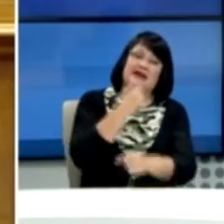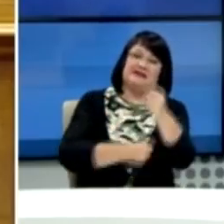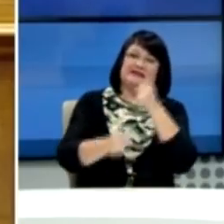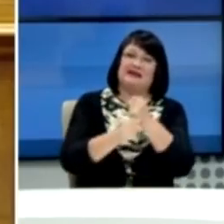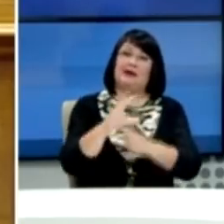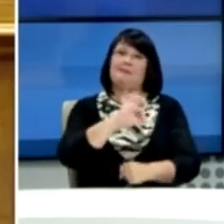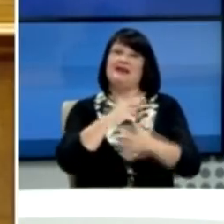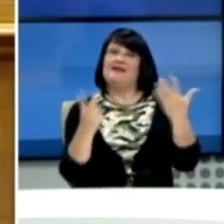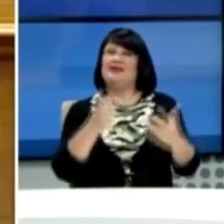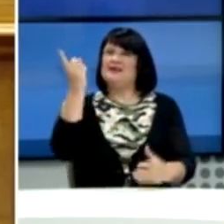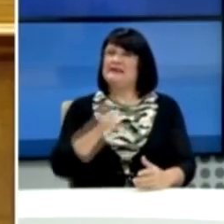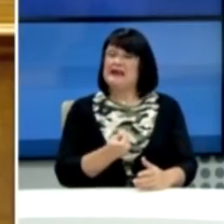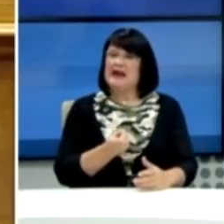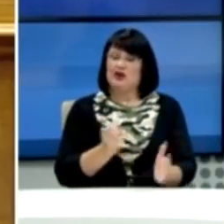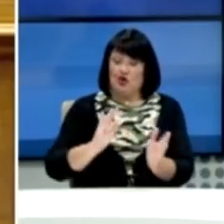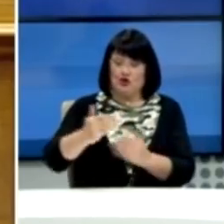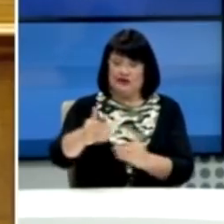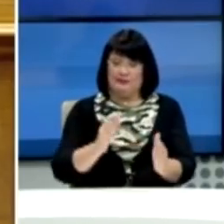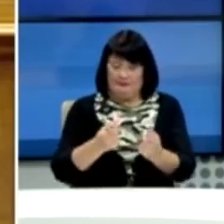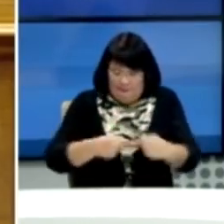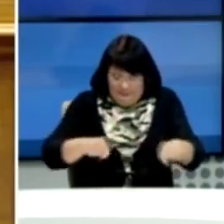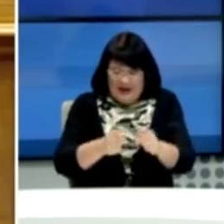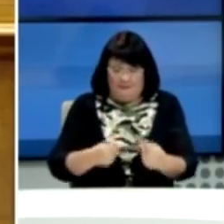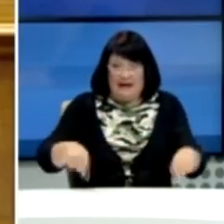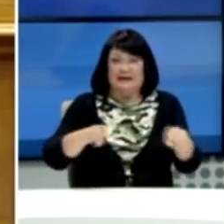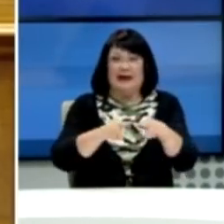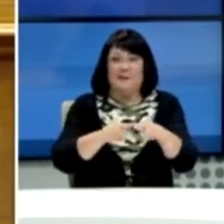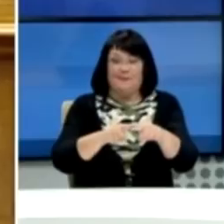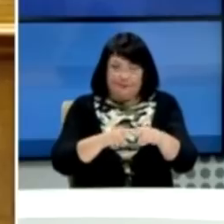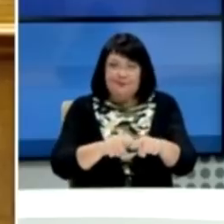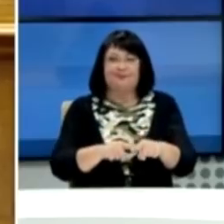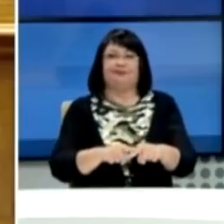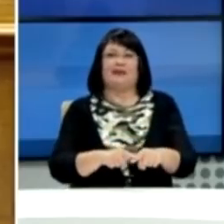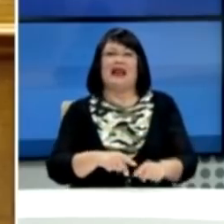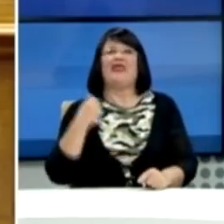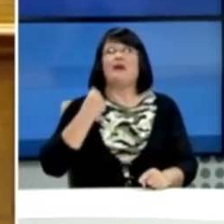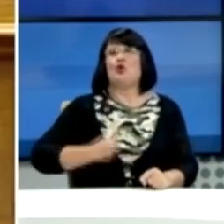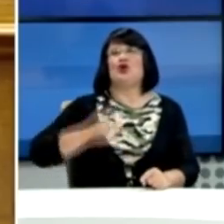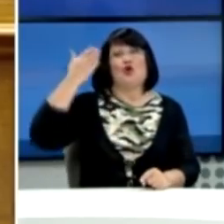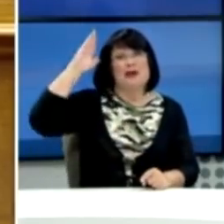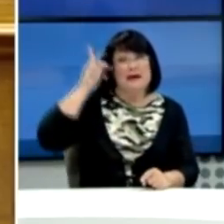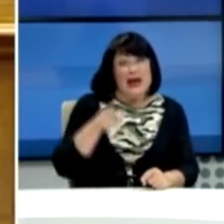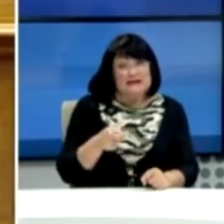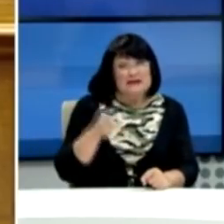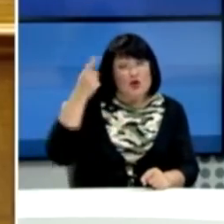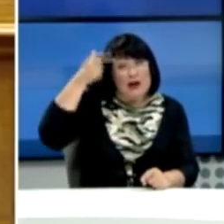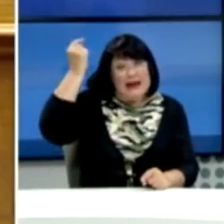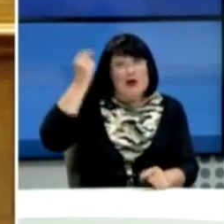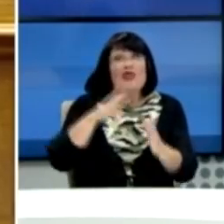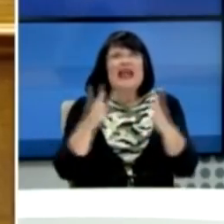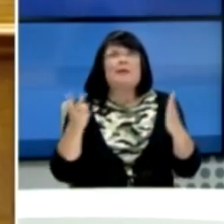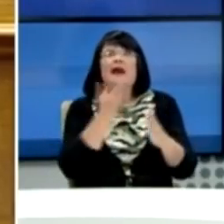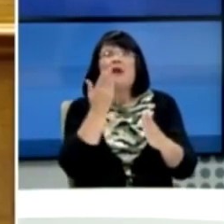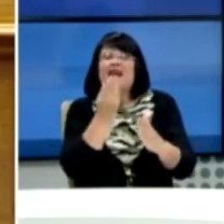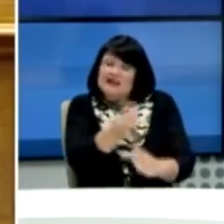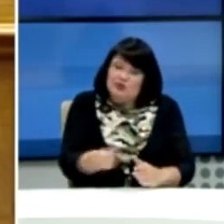το 57% των τμήματων στην πρωτοβάθμια και δευτεροβάθμια εκπαίδευση είχαν πάνω από 17